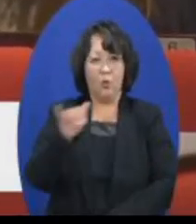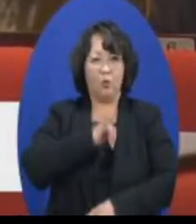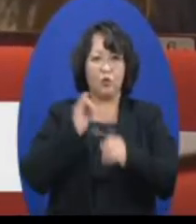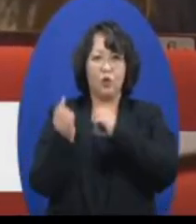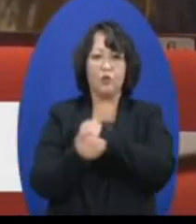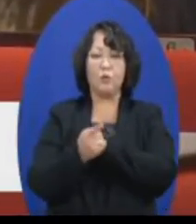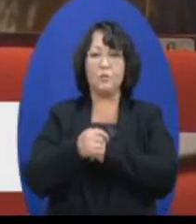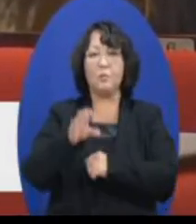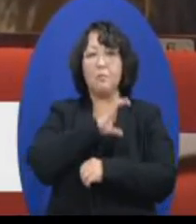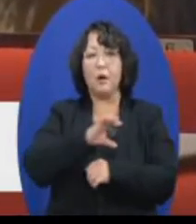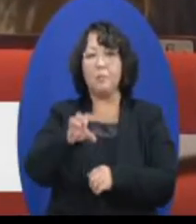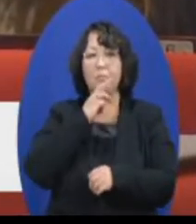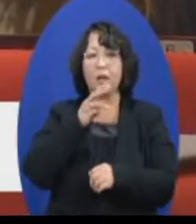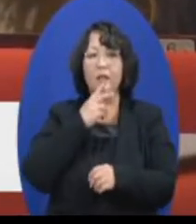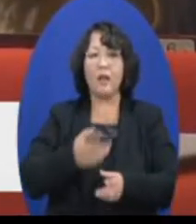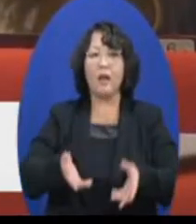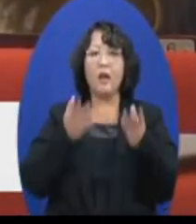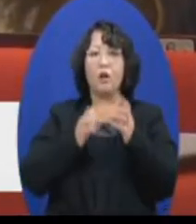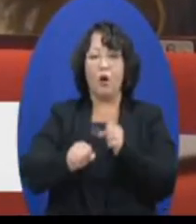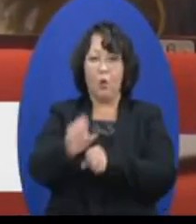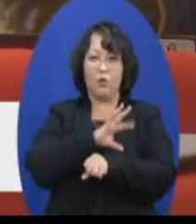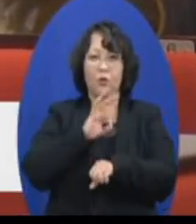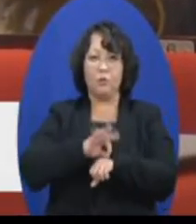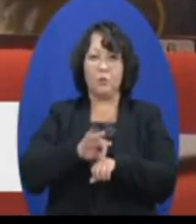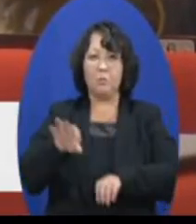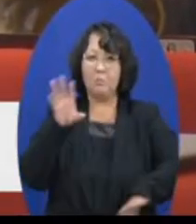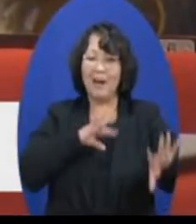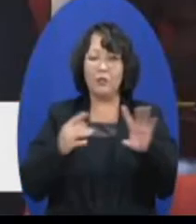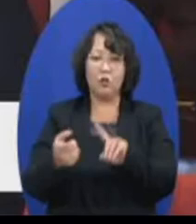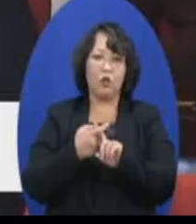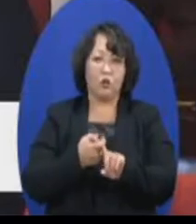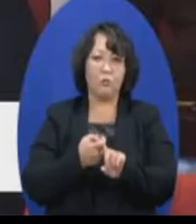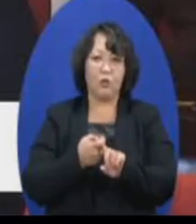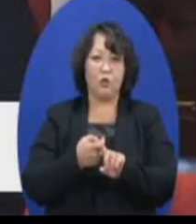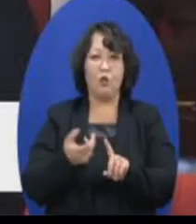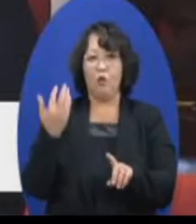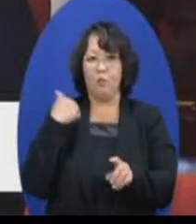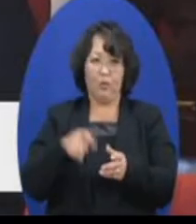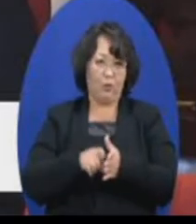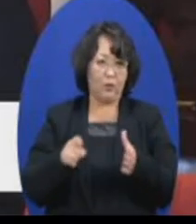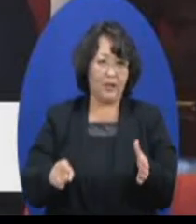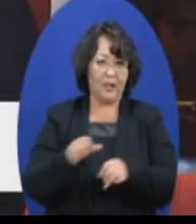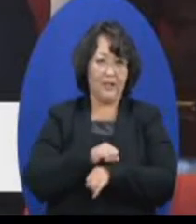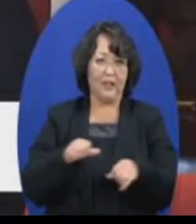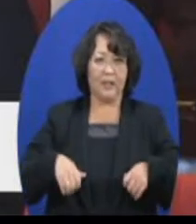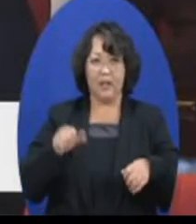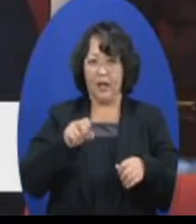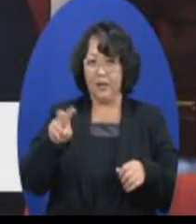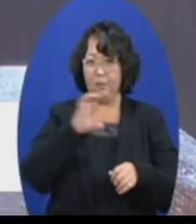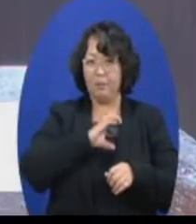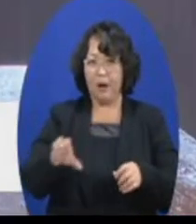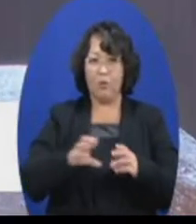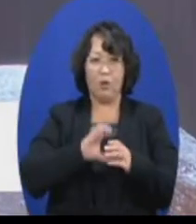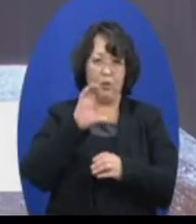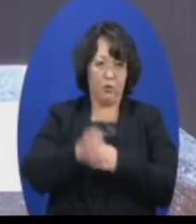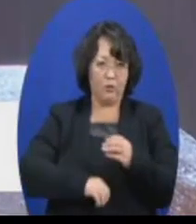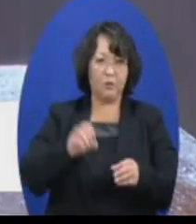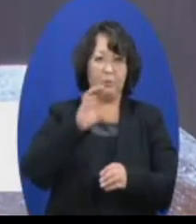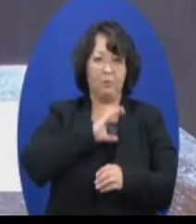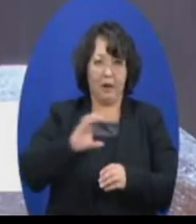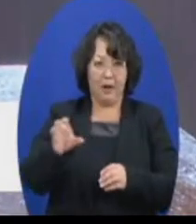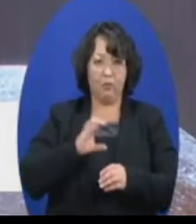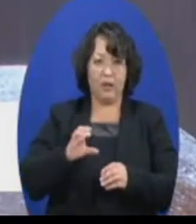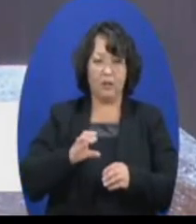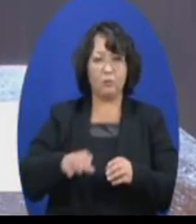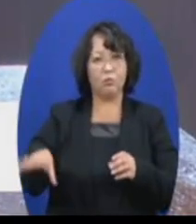Улсын онцгой комиссийн мэдээллээс үзвэл цар тахлын нөхцөл байдлаа холбогдуулан өнгөрсөн хугацаанд иргэд аж ахуй нэгж олон улсын